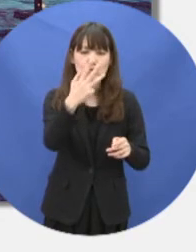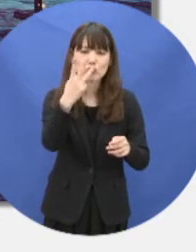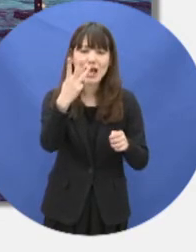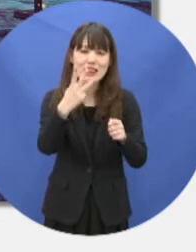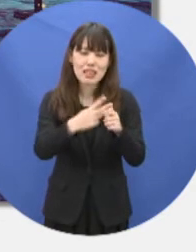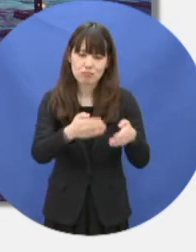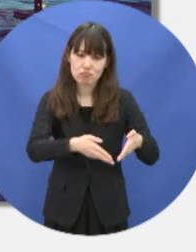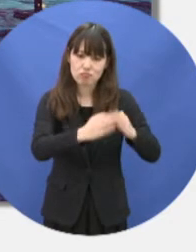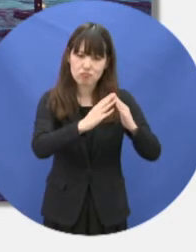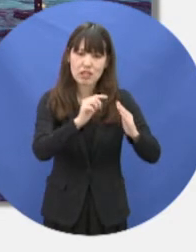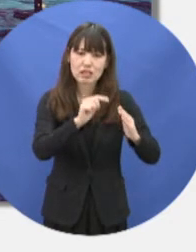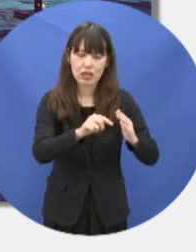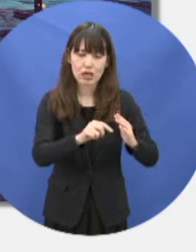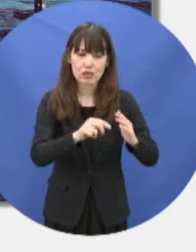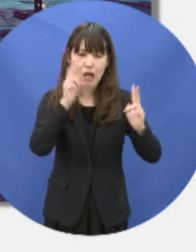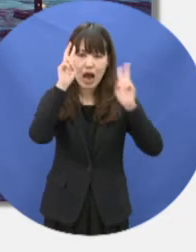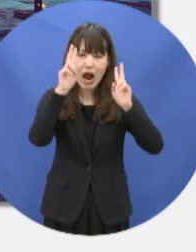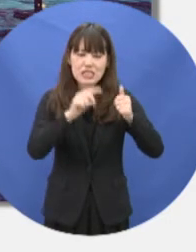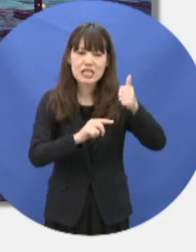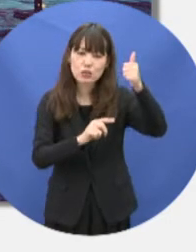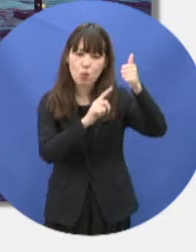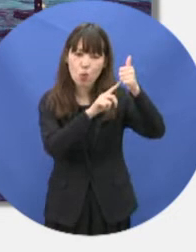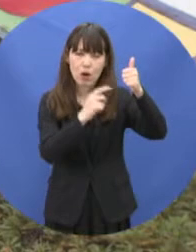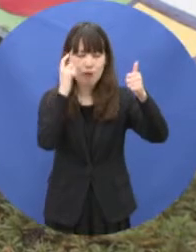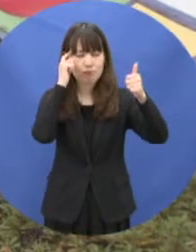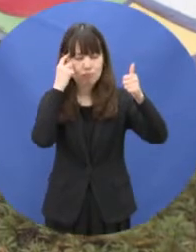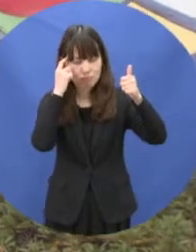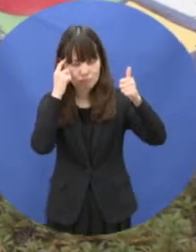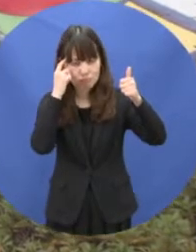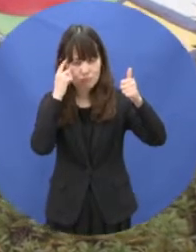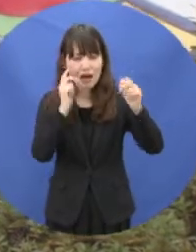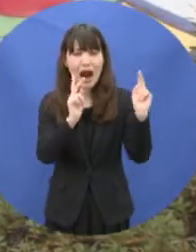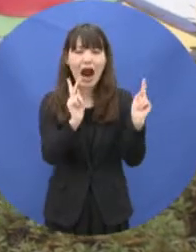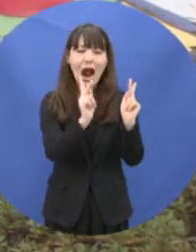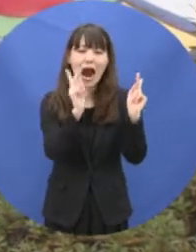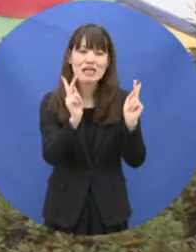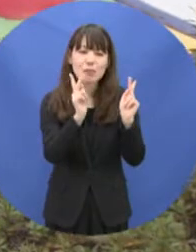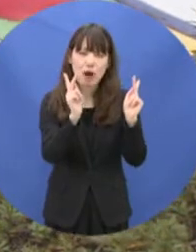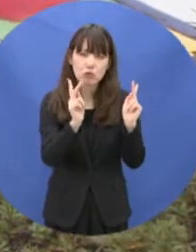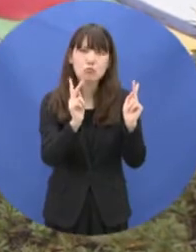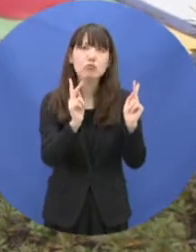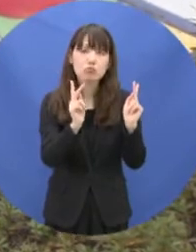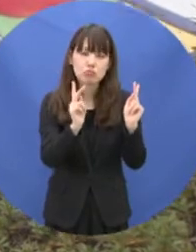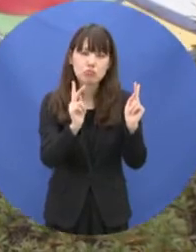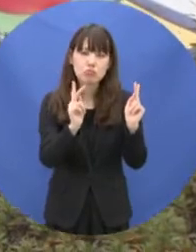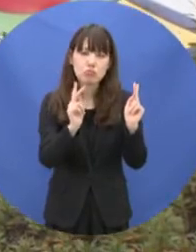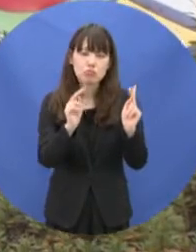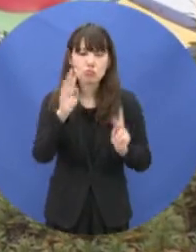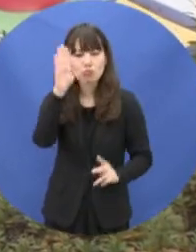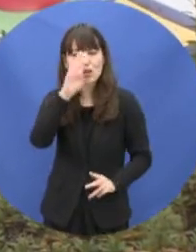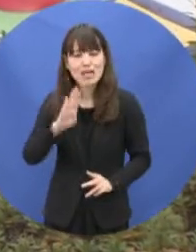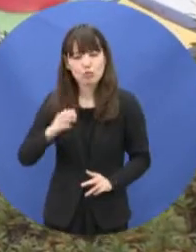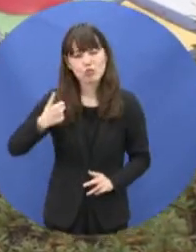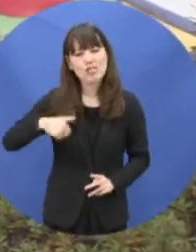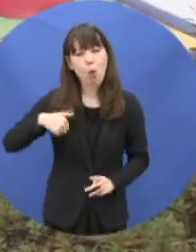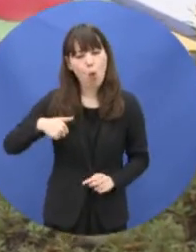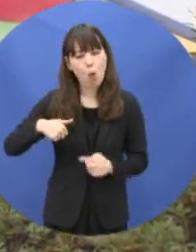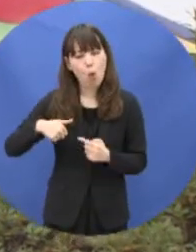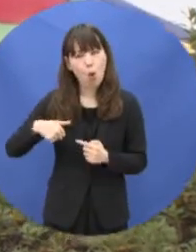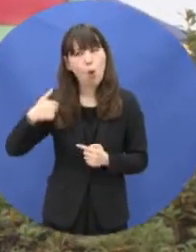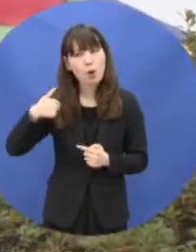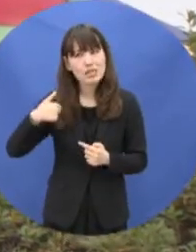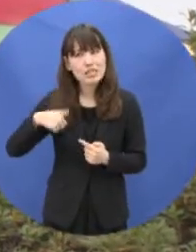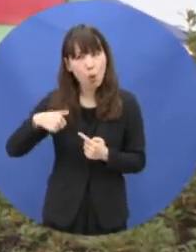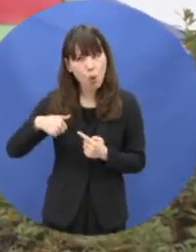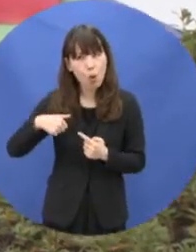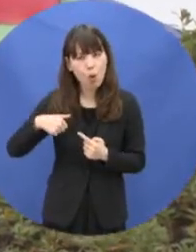ども、でその時の社長さんがですね、カーニバルといえば、リオデジャネイロで、リオデジャ